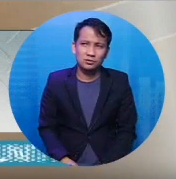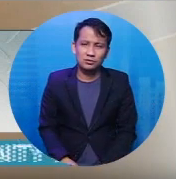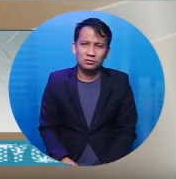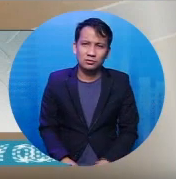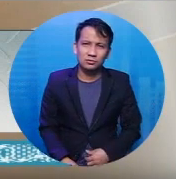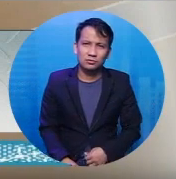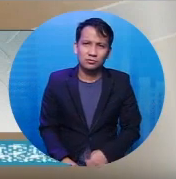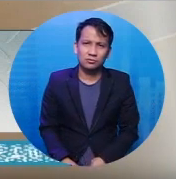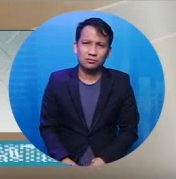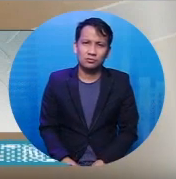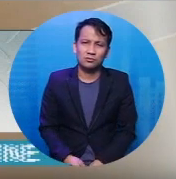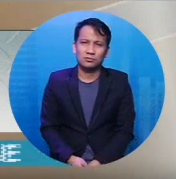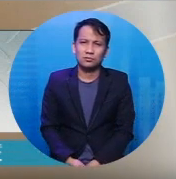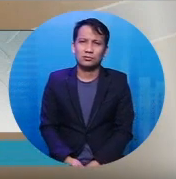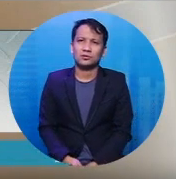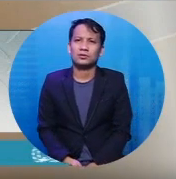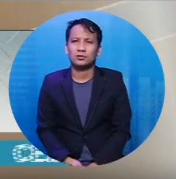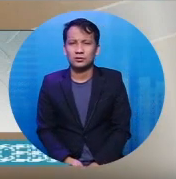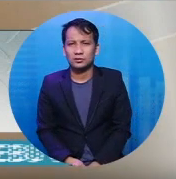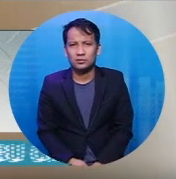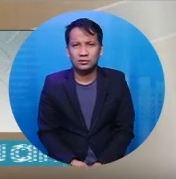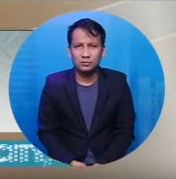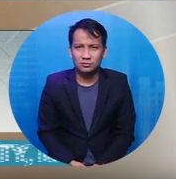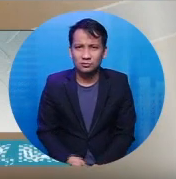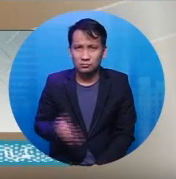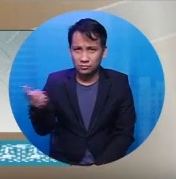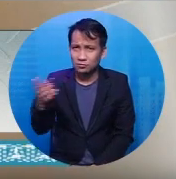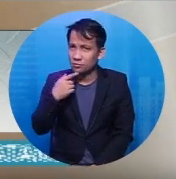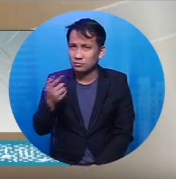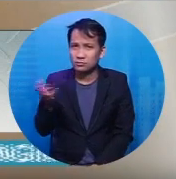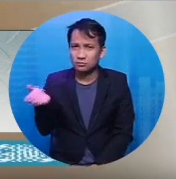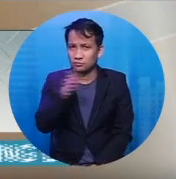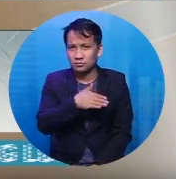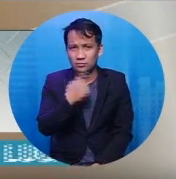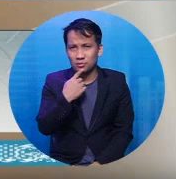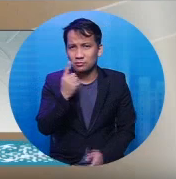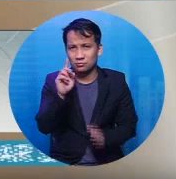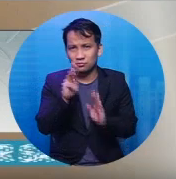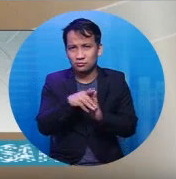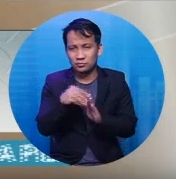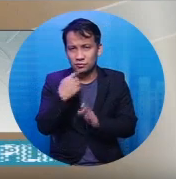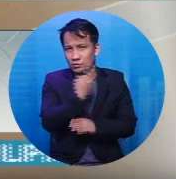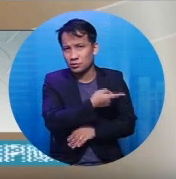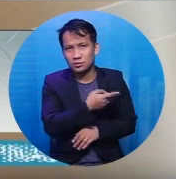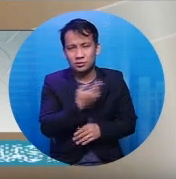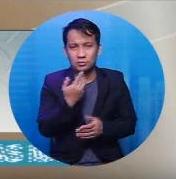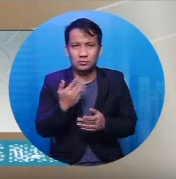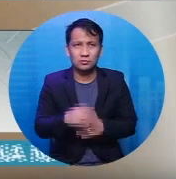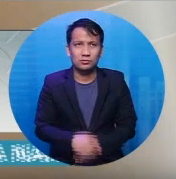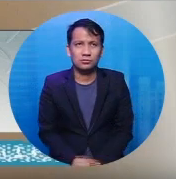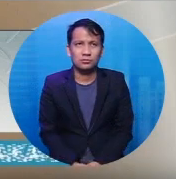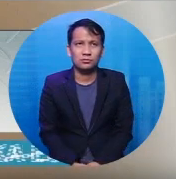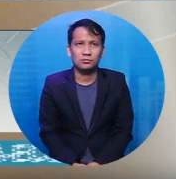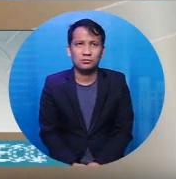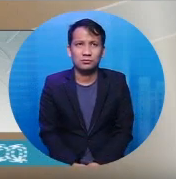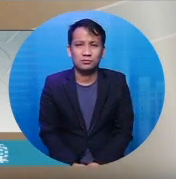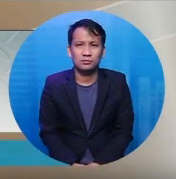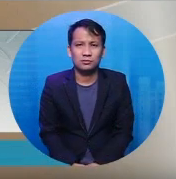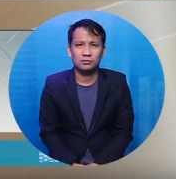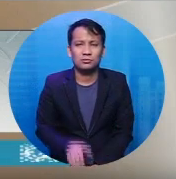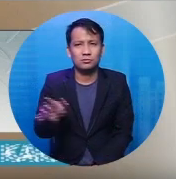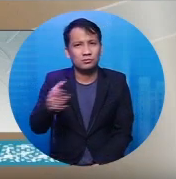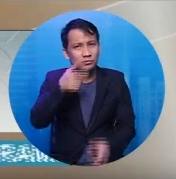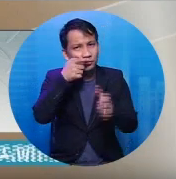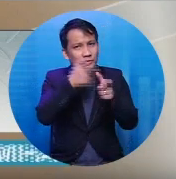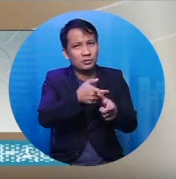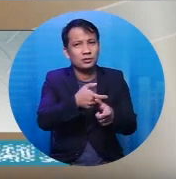o si ma'am ang ayaw? Sige, ma'am. Kausapin mo siya, ma'am. Sige na, 1 minute. Sige na, paalam ko na muna sa kanya. Ang kapal ng mukha mo,